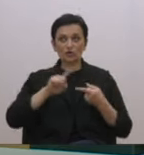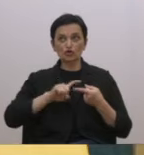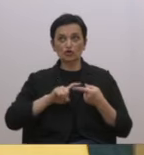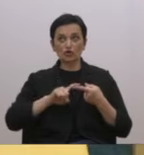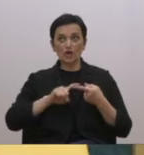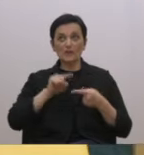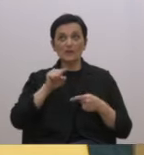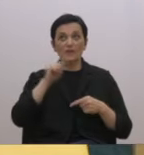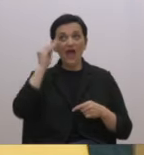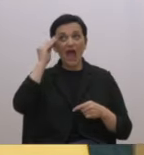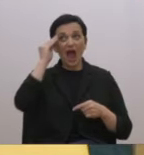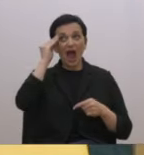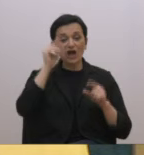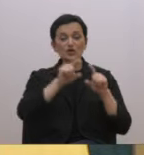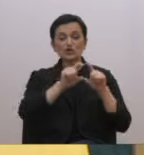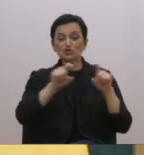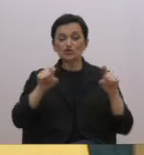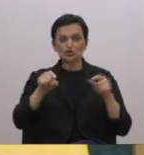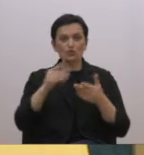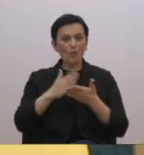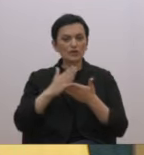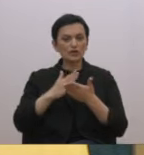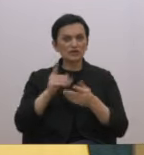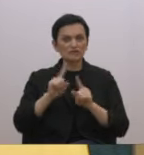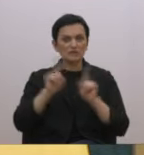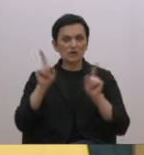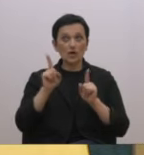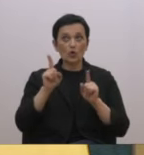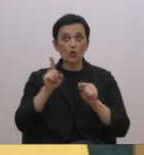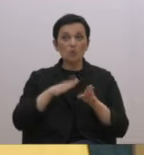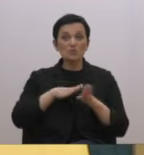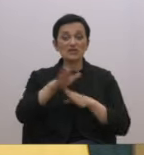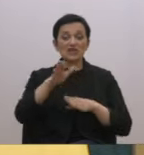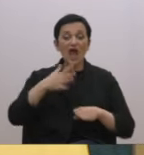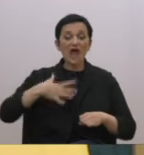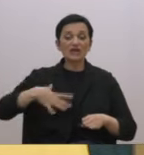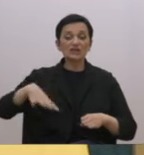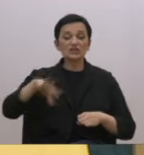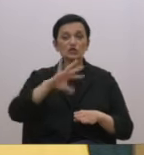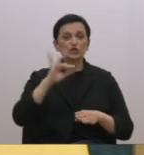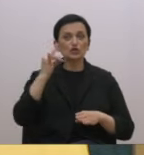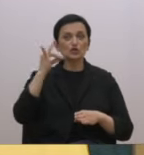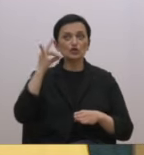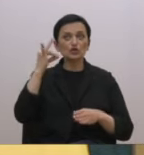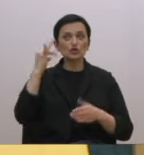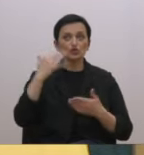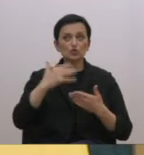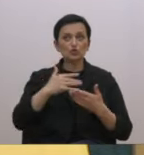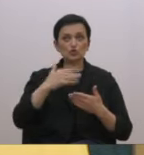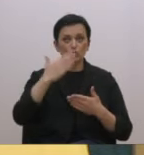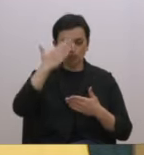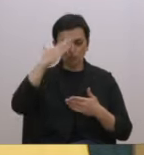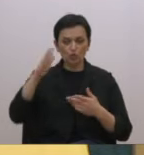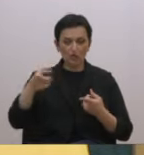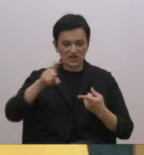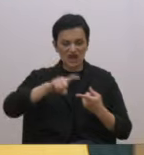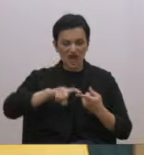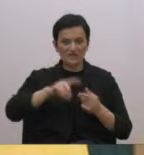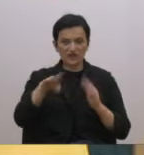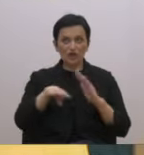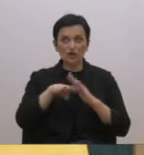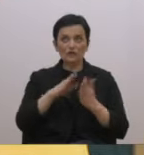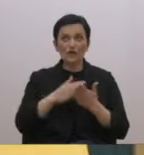ამაში აზრობრივი ნონსენსია, ბატონებო. მთელი საქართველოს ისტორია არის უცხოური გავლენის ქვეშ.